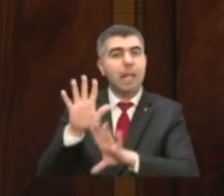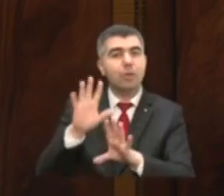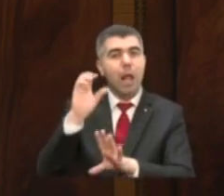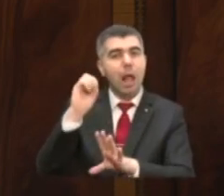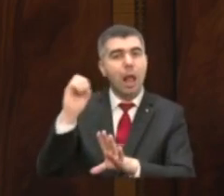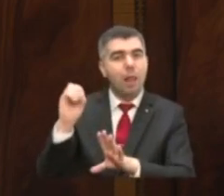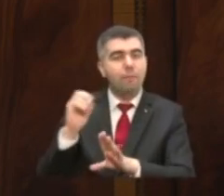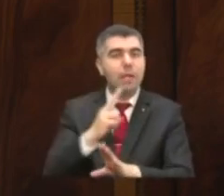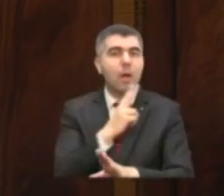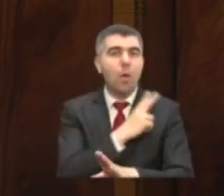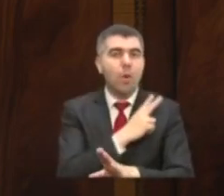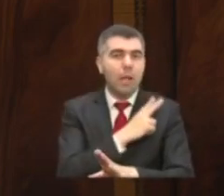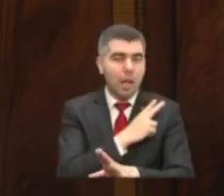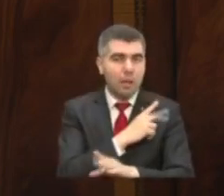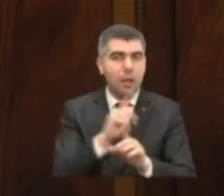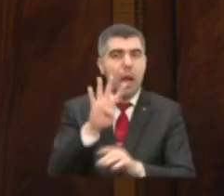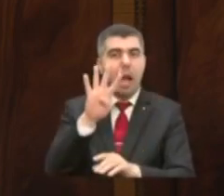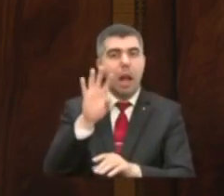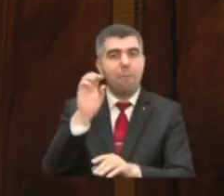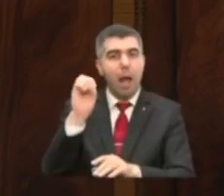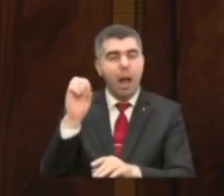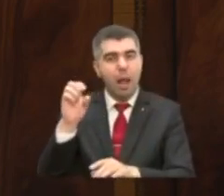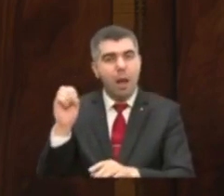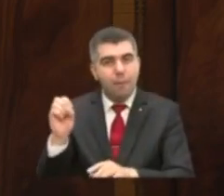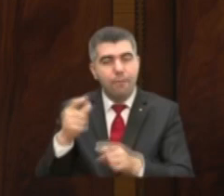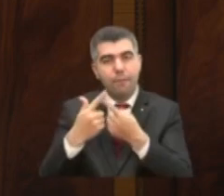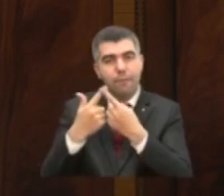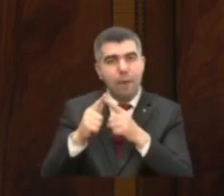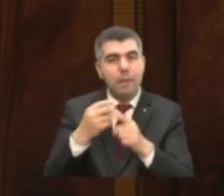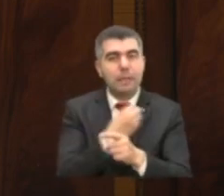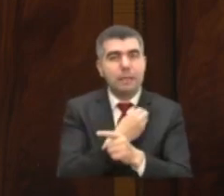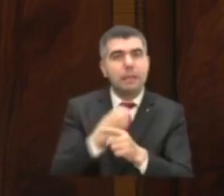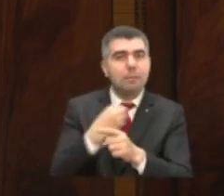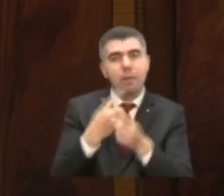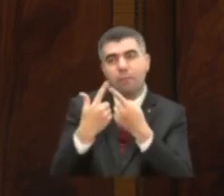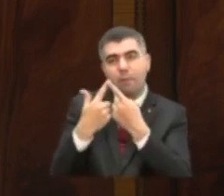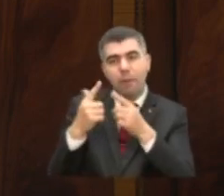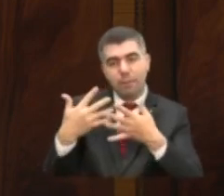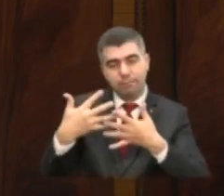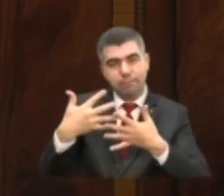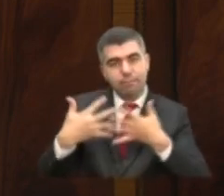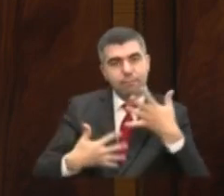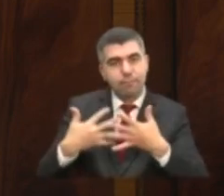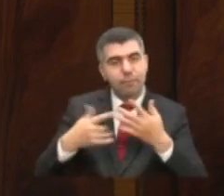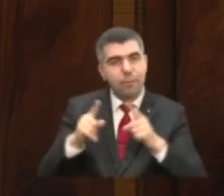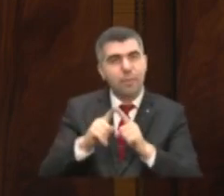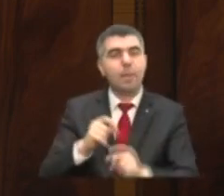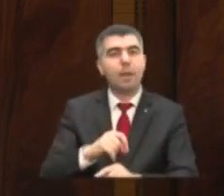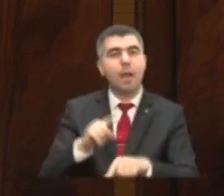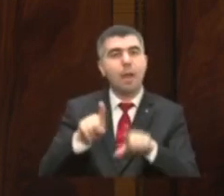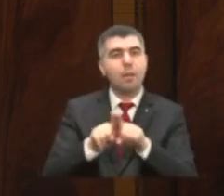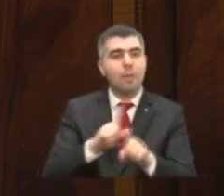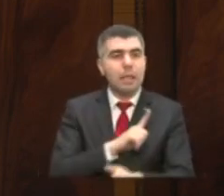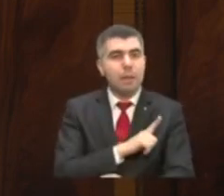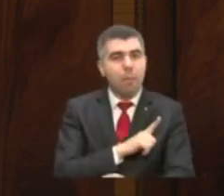التعاقد، و4,000 لقطاع الصحة، والباقي موزع على القطاعات الحكومية الأخرى بما فيها الأساس الأمن